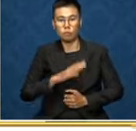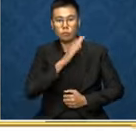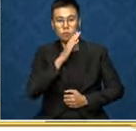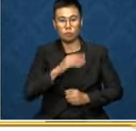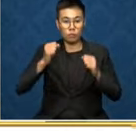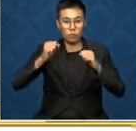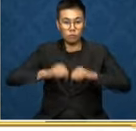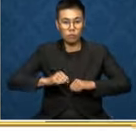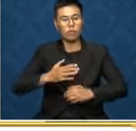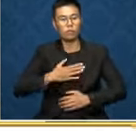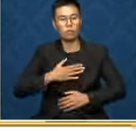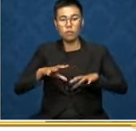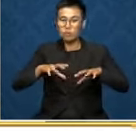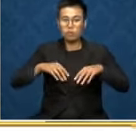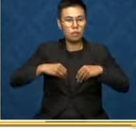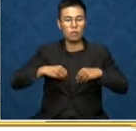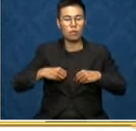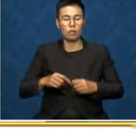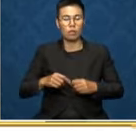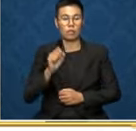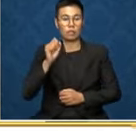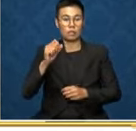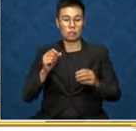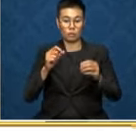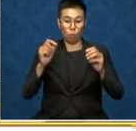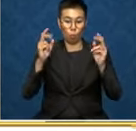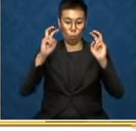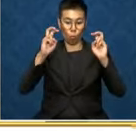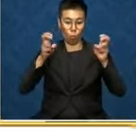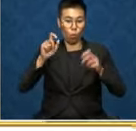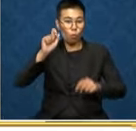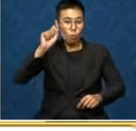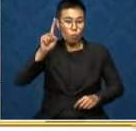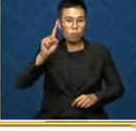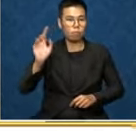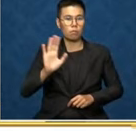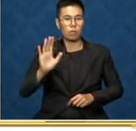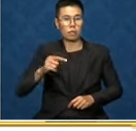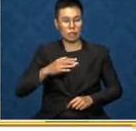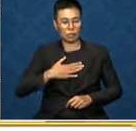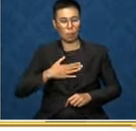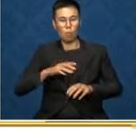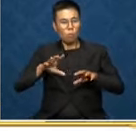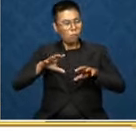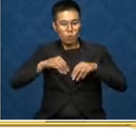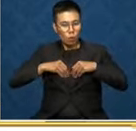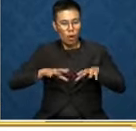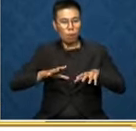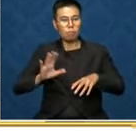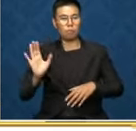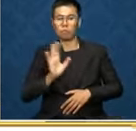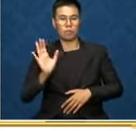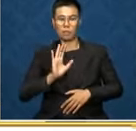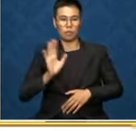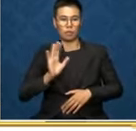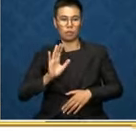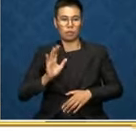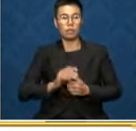ดิฉันไม่เห็นด้วยกับยติด่วนฉบับนี้ก็ไม่ได้หมายความว่าดิฉันไม่เห็นด้วยกับการทำประชามติหรือไม่เห็นด้วยกับการแก้ไข